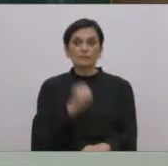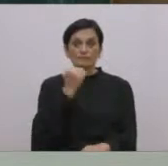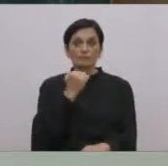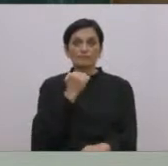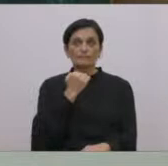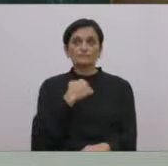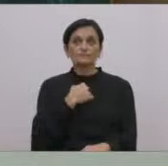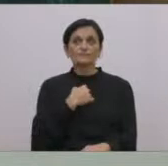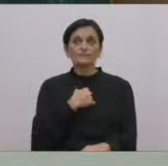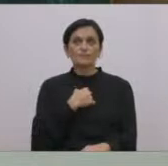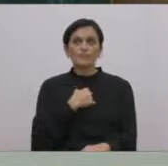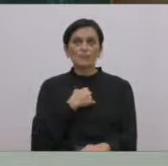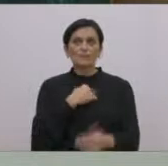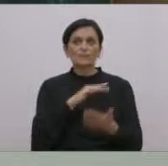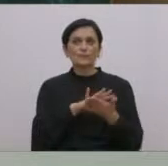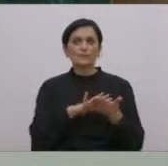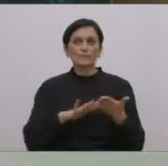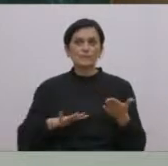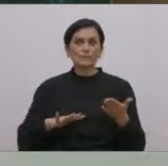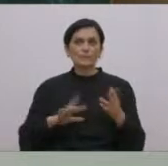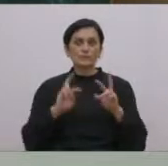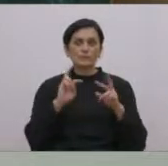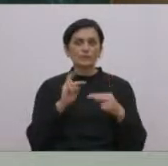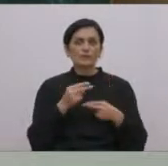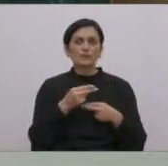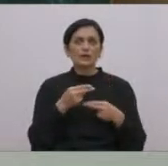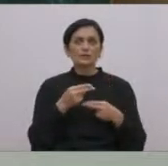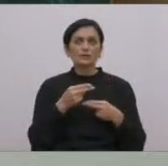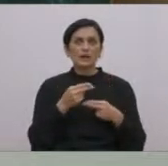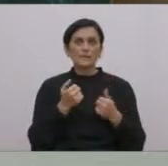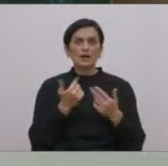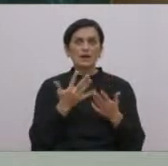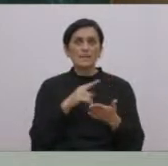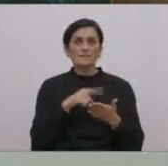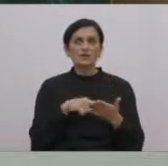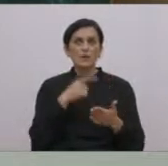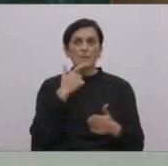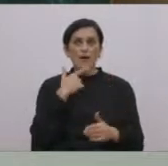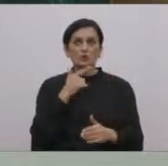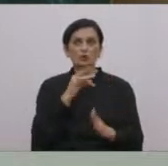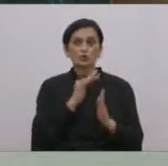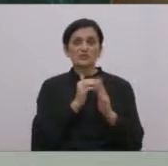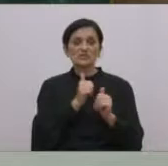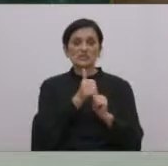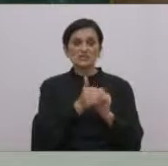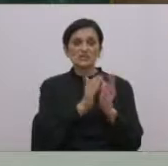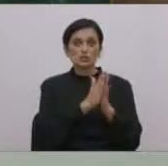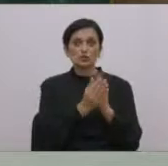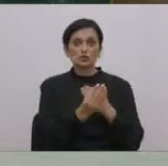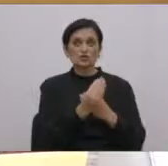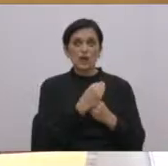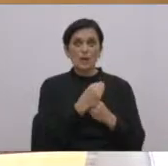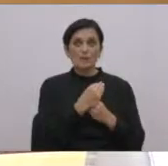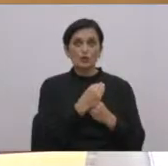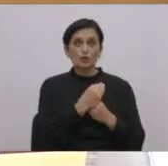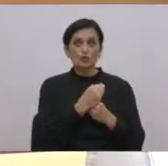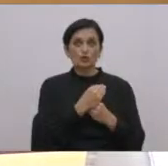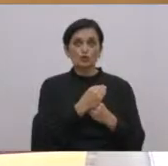მადლობა. მე გავაგრძელებ იმ თემას, რამდენიმე კითხვა. ბატონო, წინასწარ გთხოვთ რომ დამიმატოთ თუ ასე